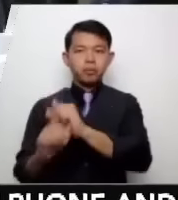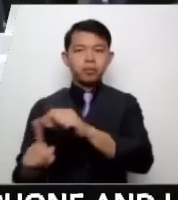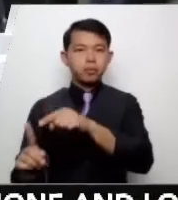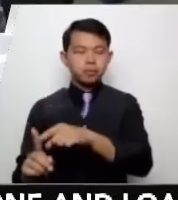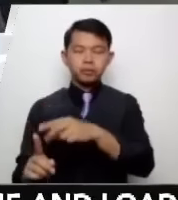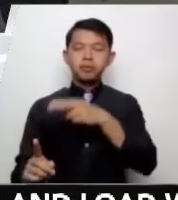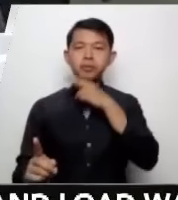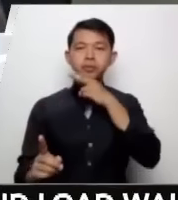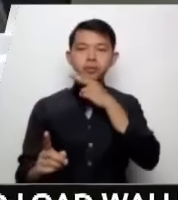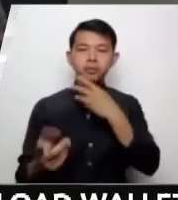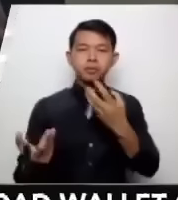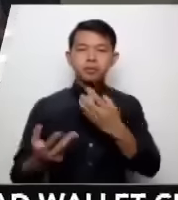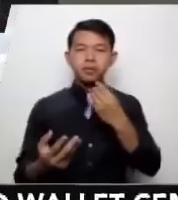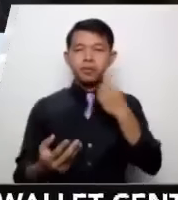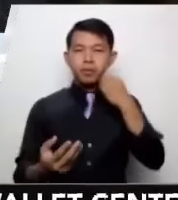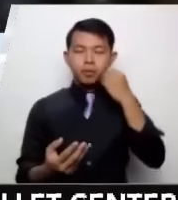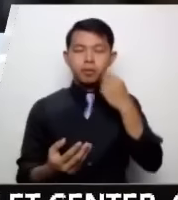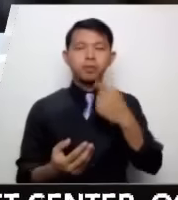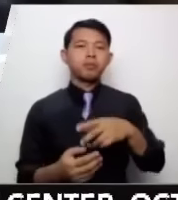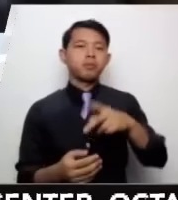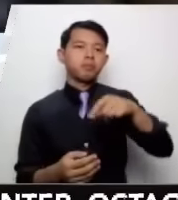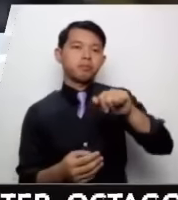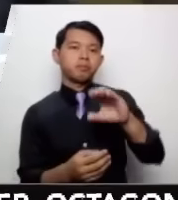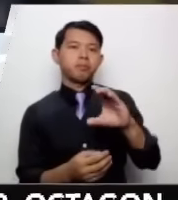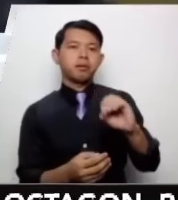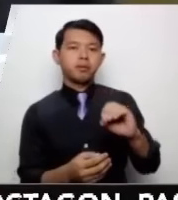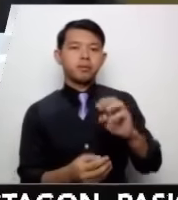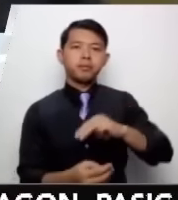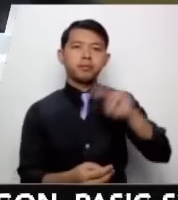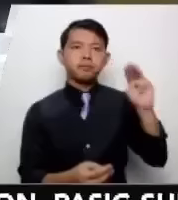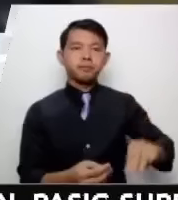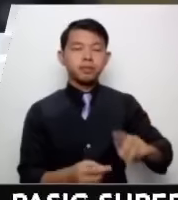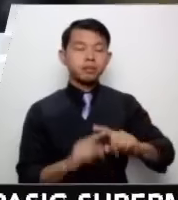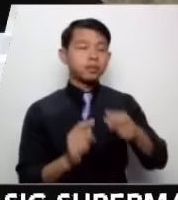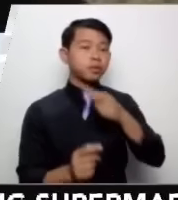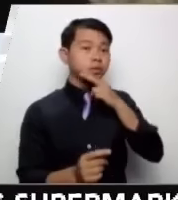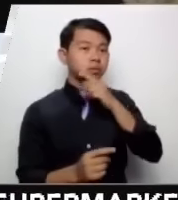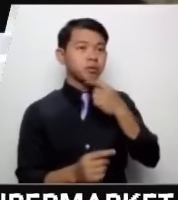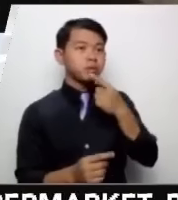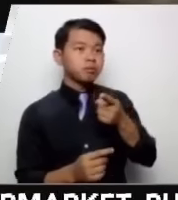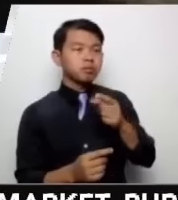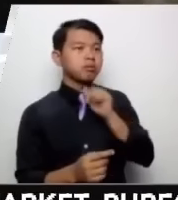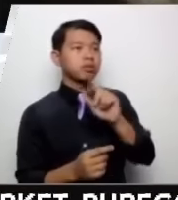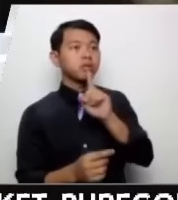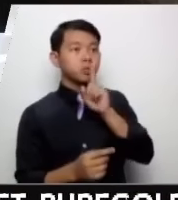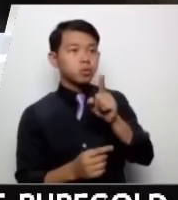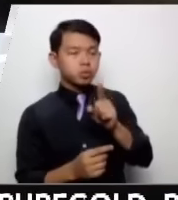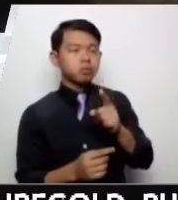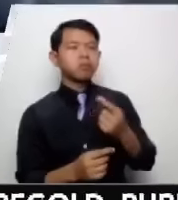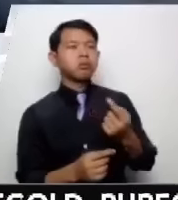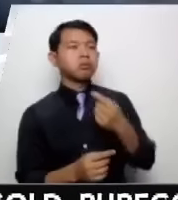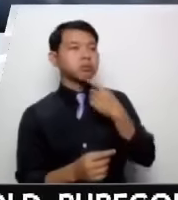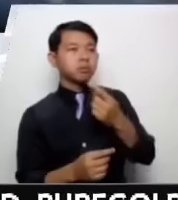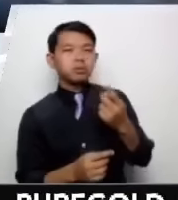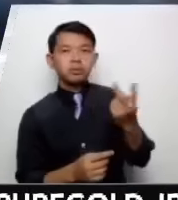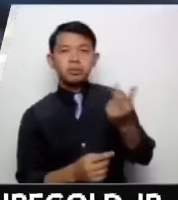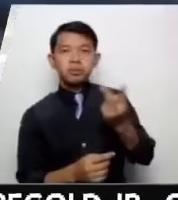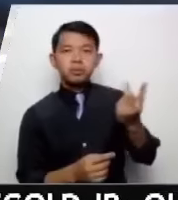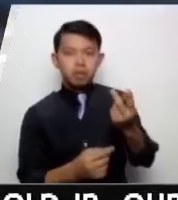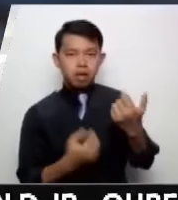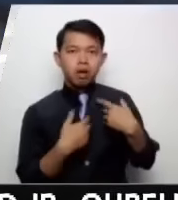sa Paco. Itinanggi ng suspect ang mga alegasyon at sinabing nagkaroon sila ng relasyon ng biktima. Ex